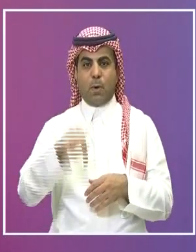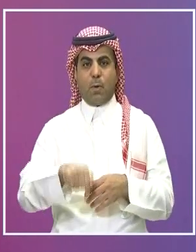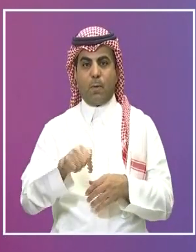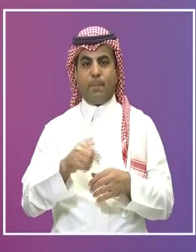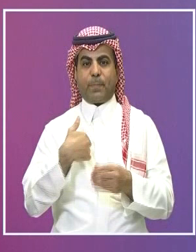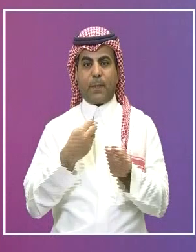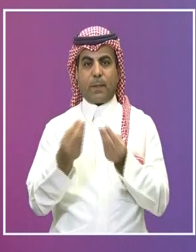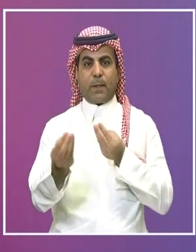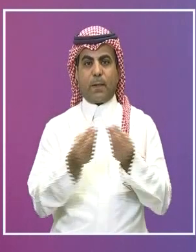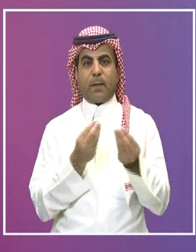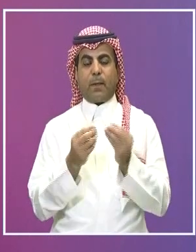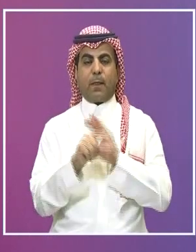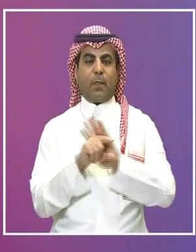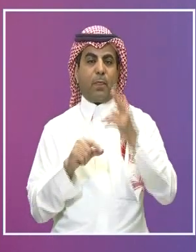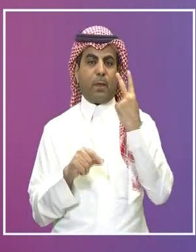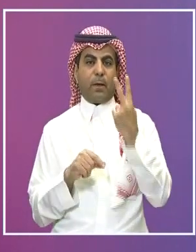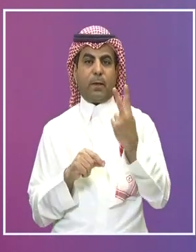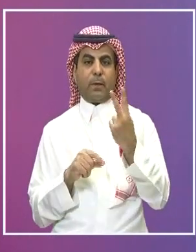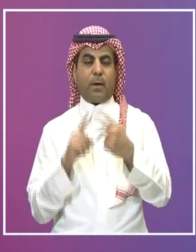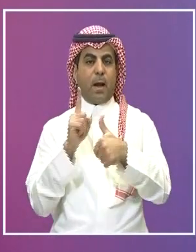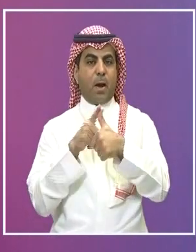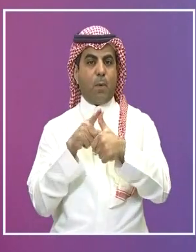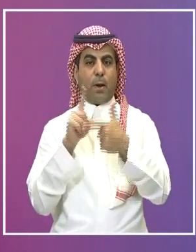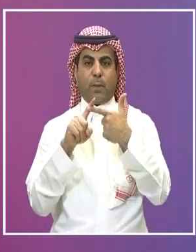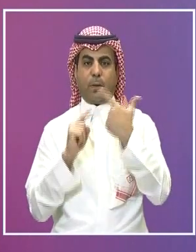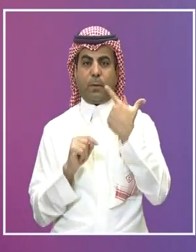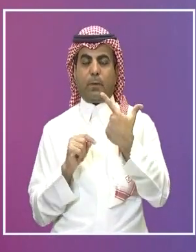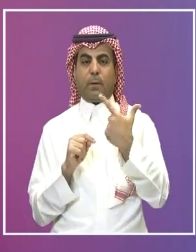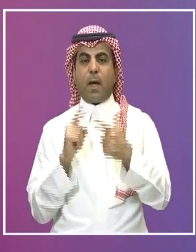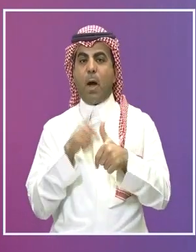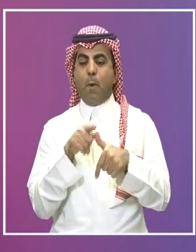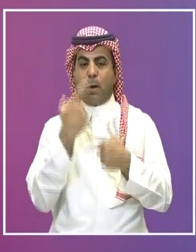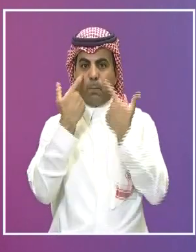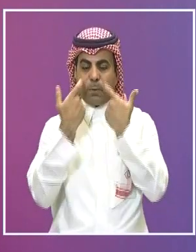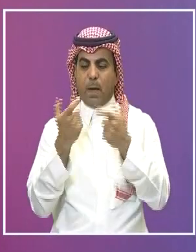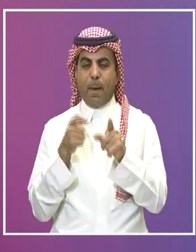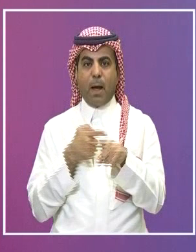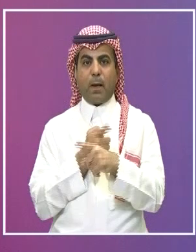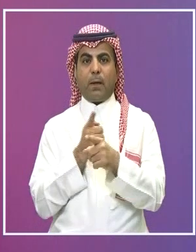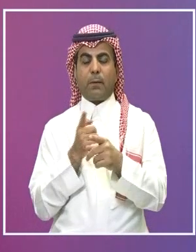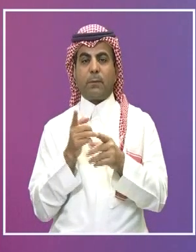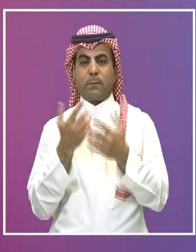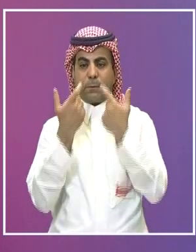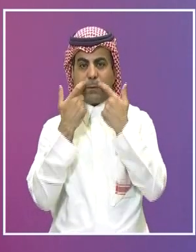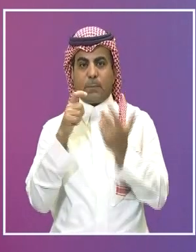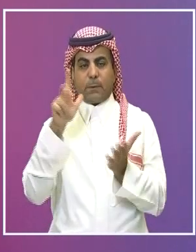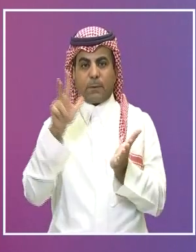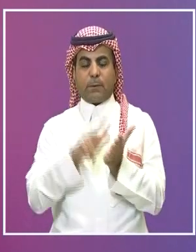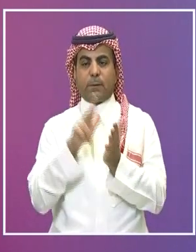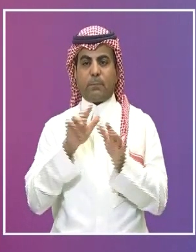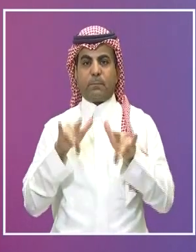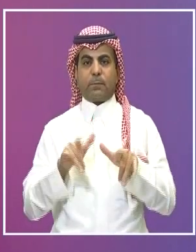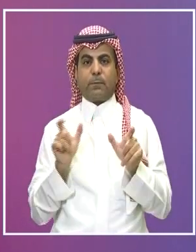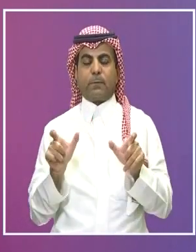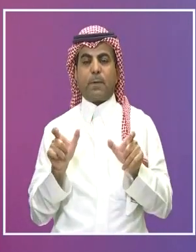سوف نتحدث عن محورين رئيسيين. المحور الأول متابعة تطبيق الإجراءات الاحترازية والتدابير الوقائية